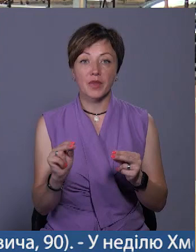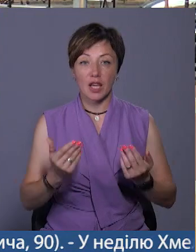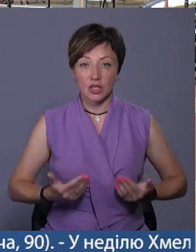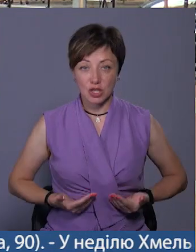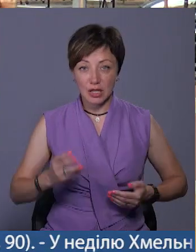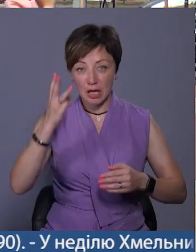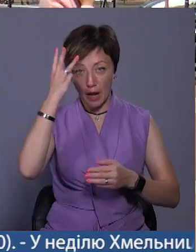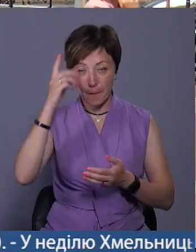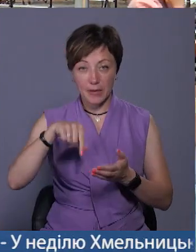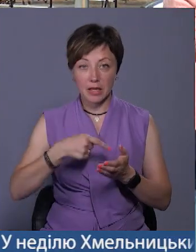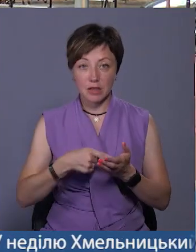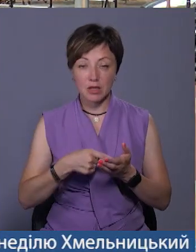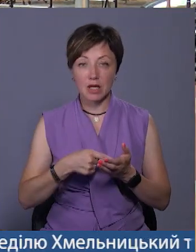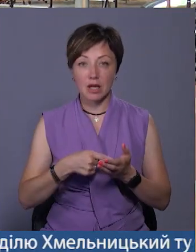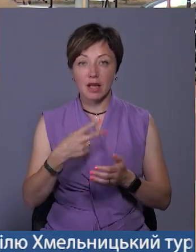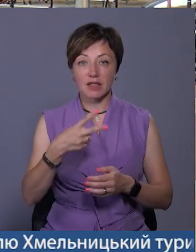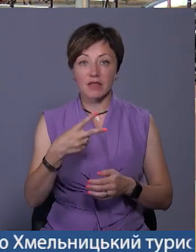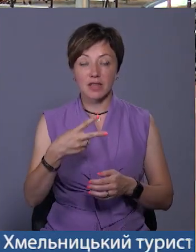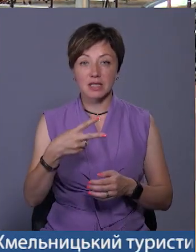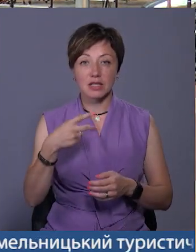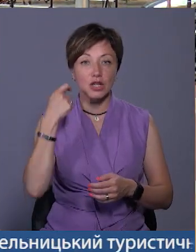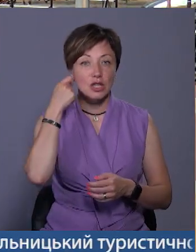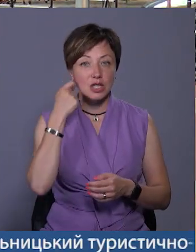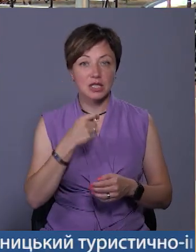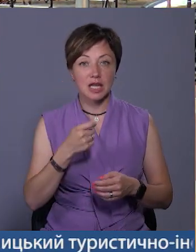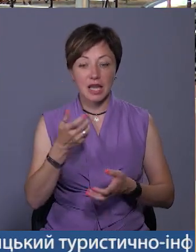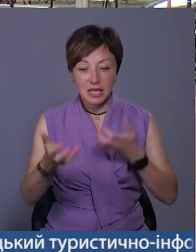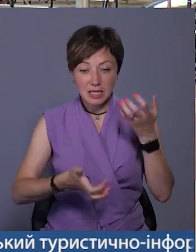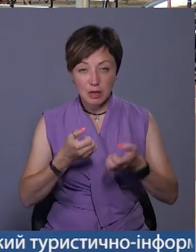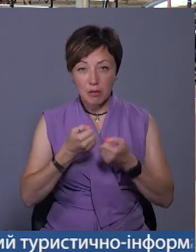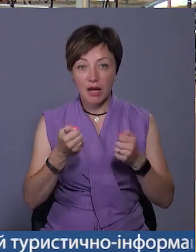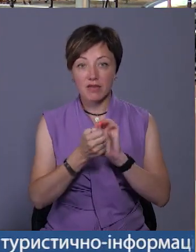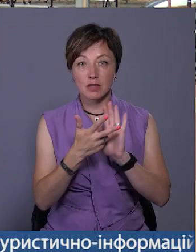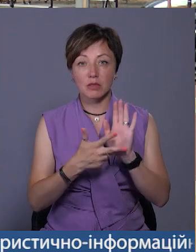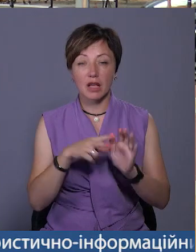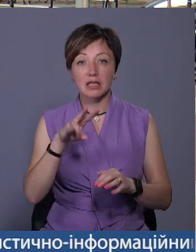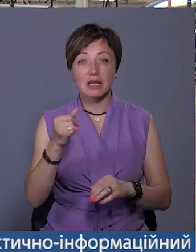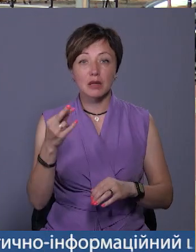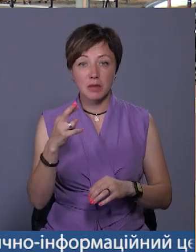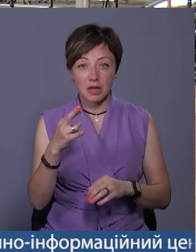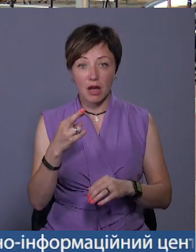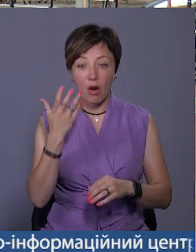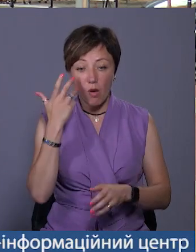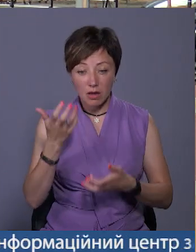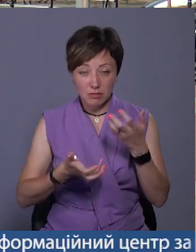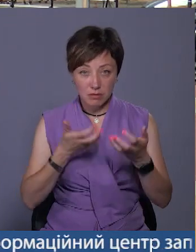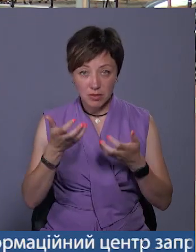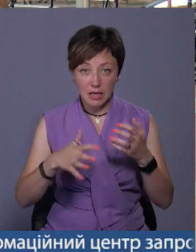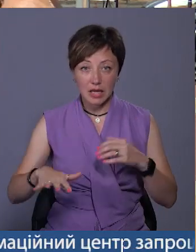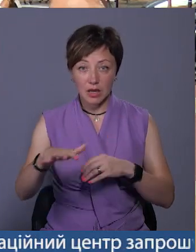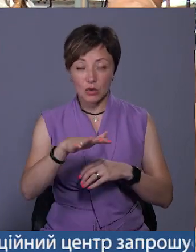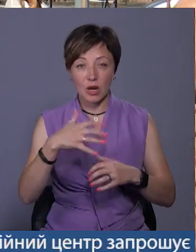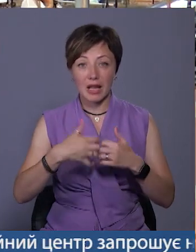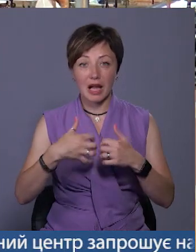мешканця Хмельницького. Це 20-річний сапер, який 18 липня при розмінуванні території